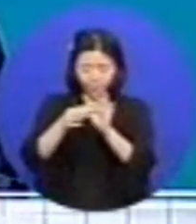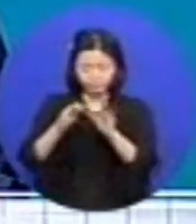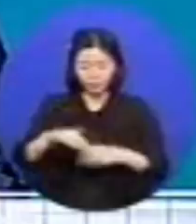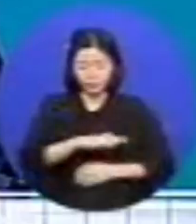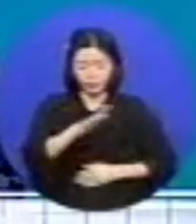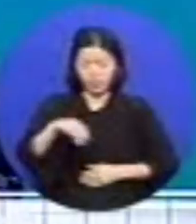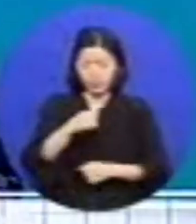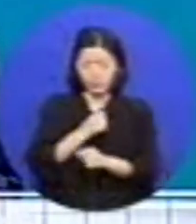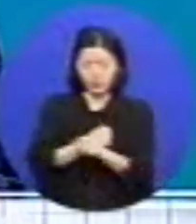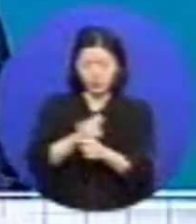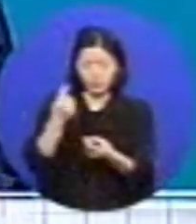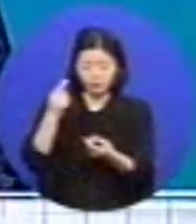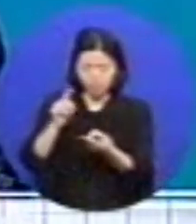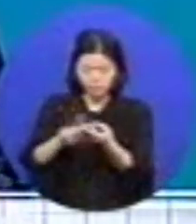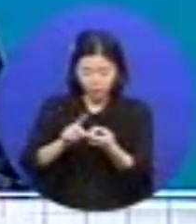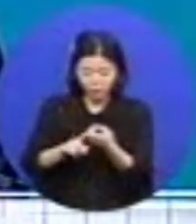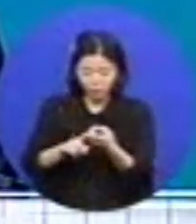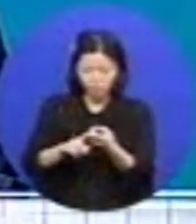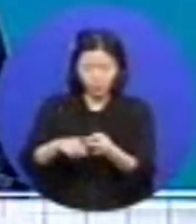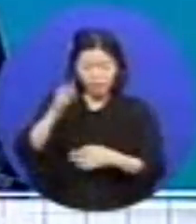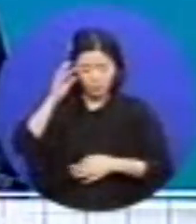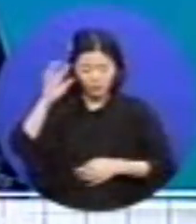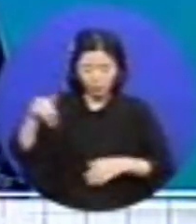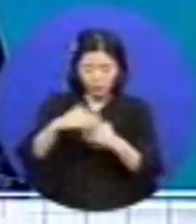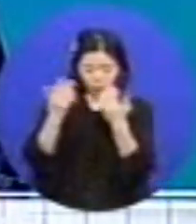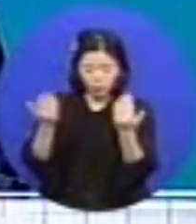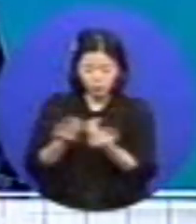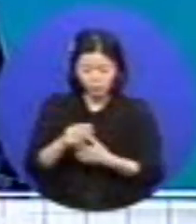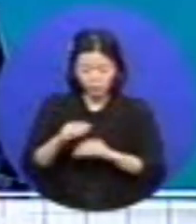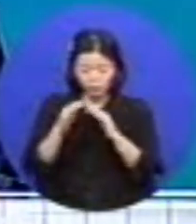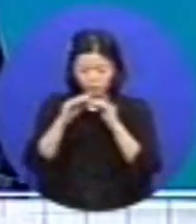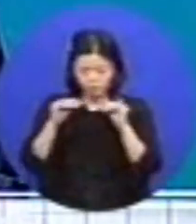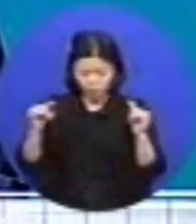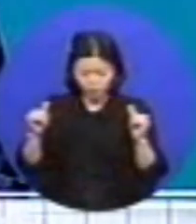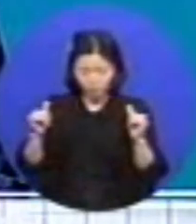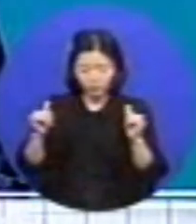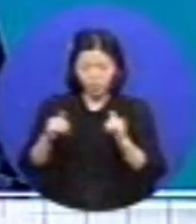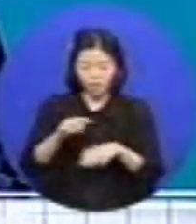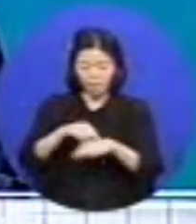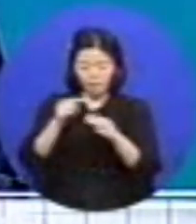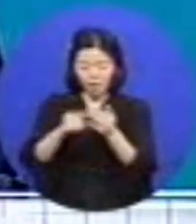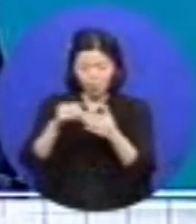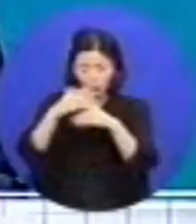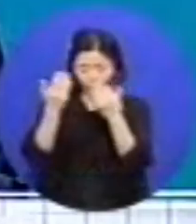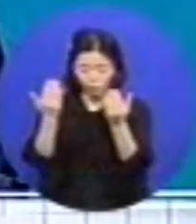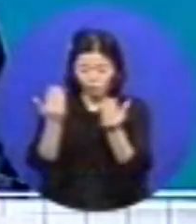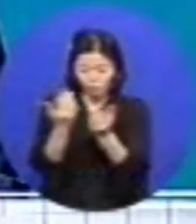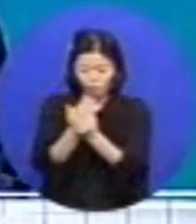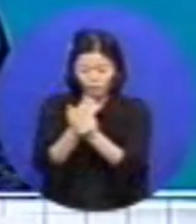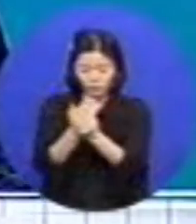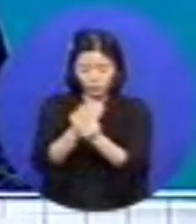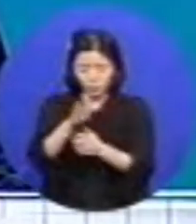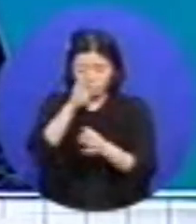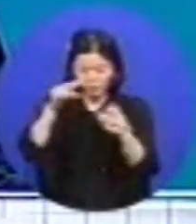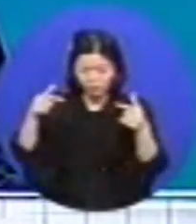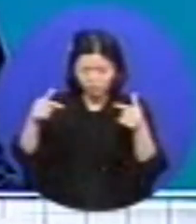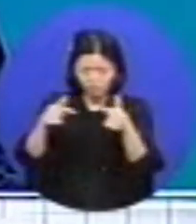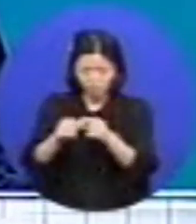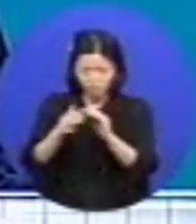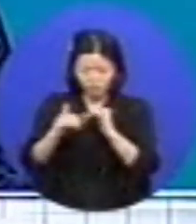우리에게 하신 그대로 사모하는 모든 성도들에게 마음의 완전한 치유자가 되어